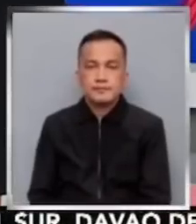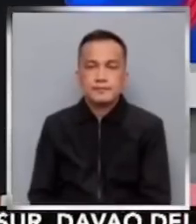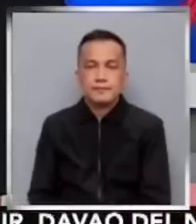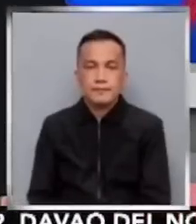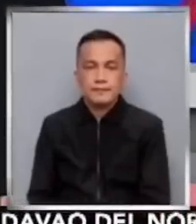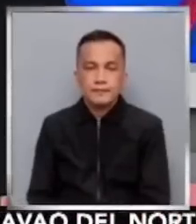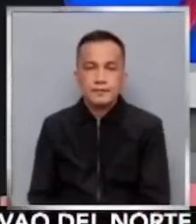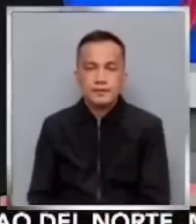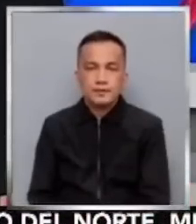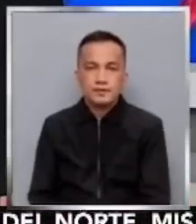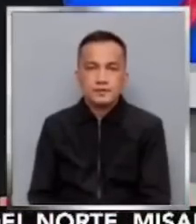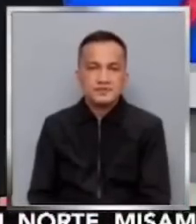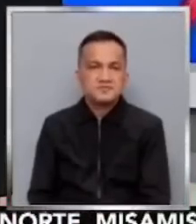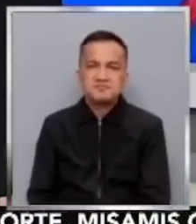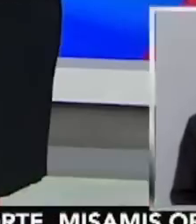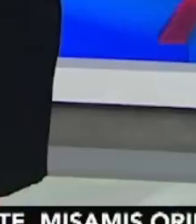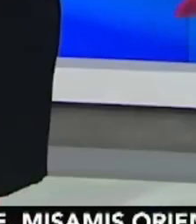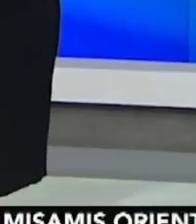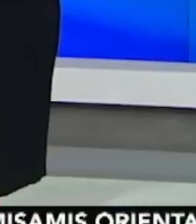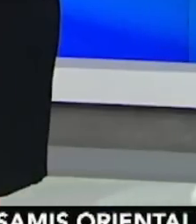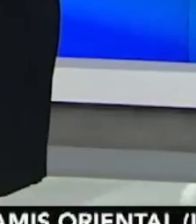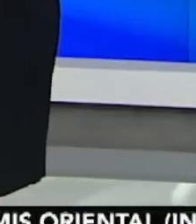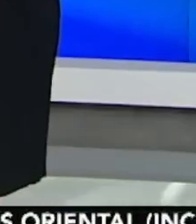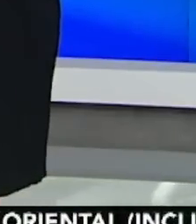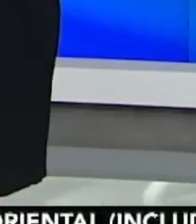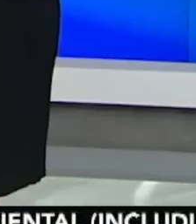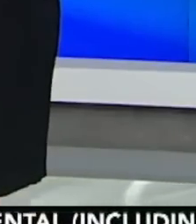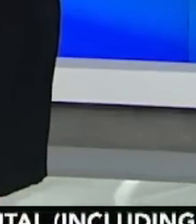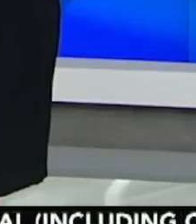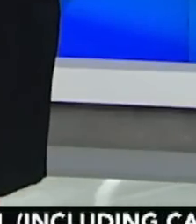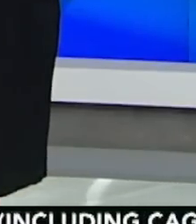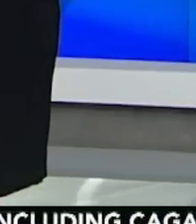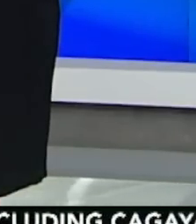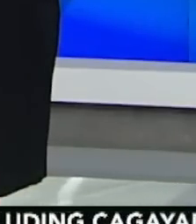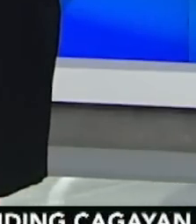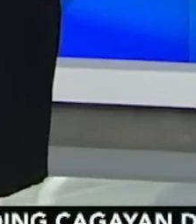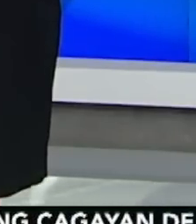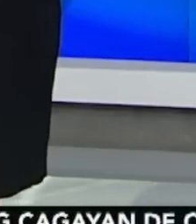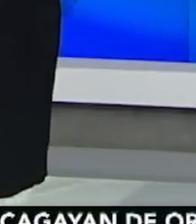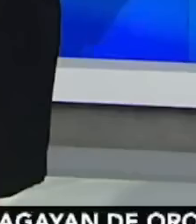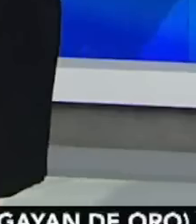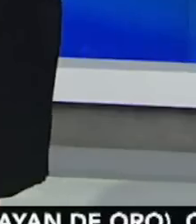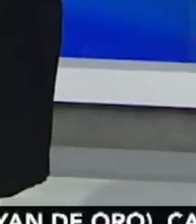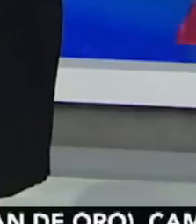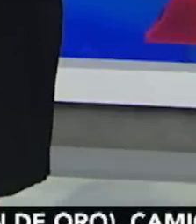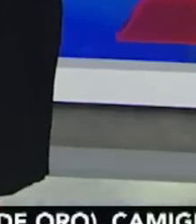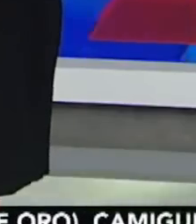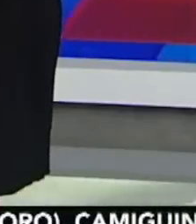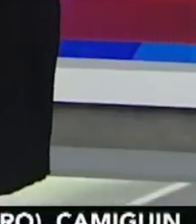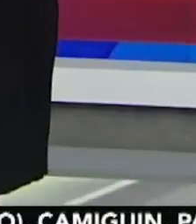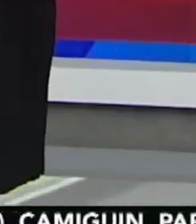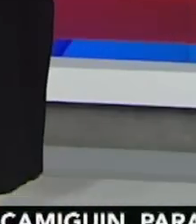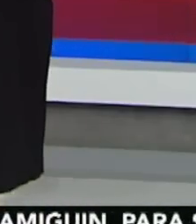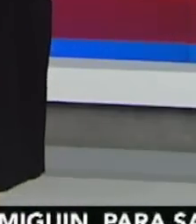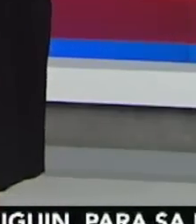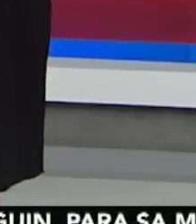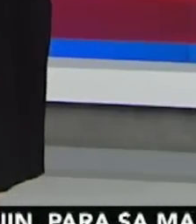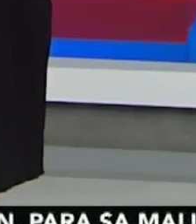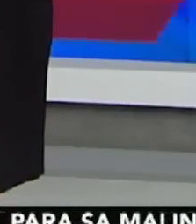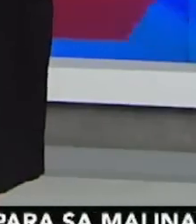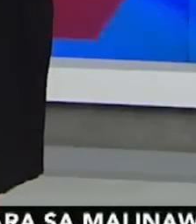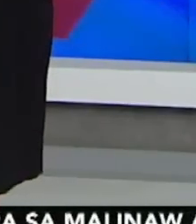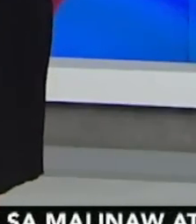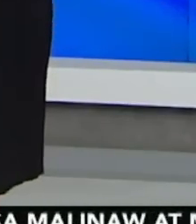Hindi raw naniniwala si Manila Mayor Isko Moreno sa lumabas kahapon na Pulse Asia Survey. Tingin daw niya,